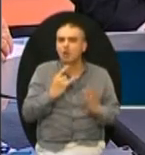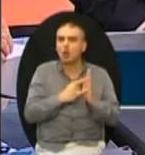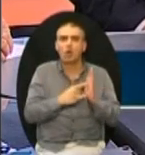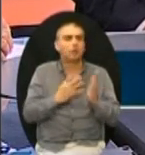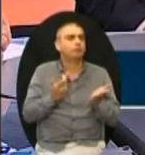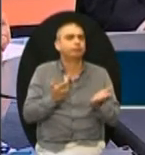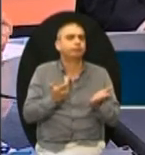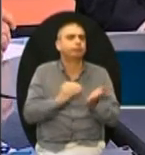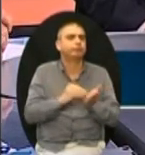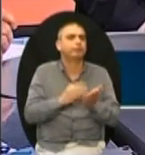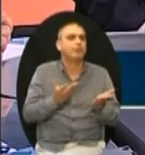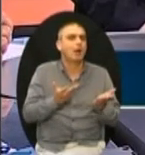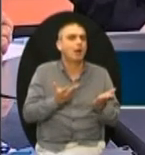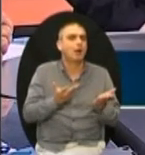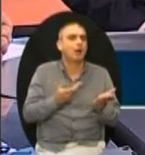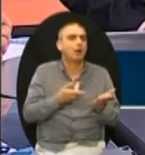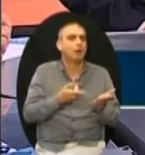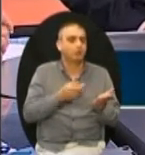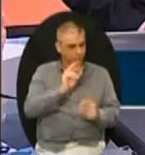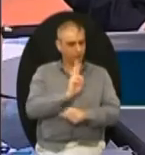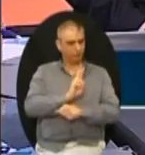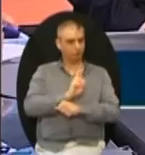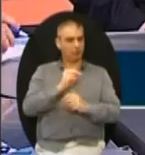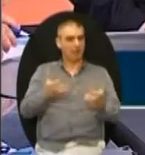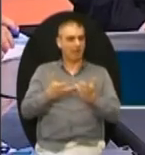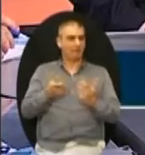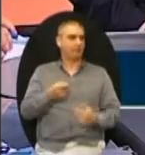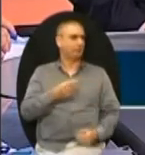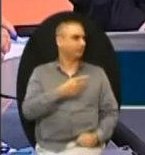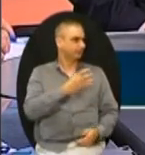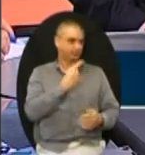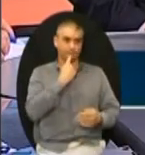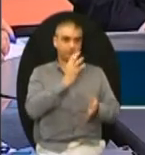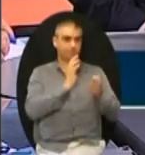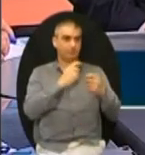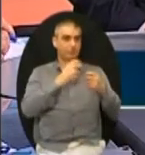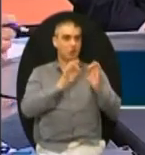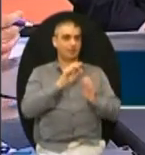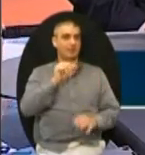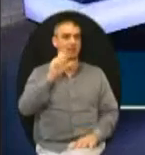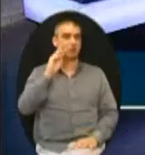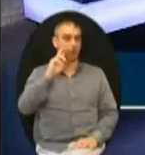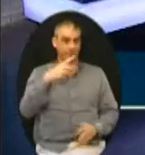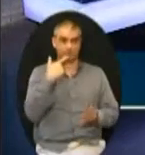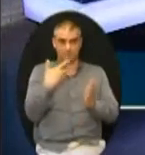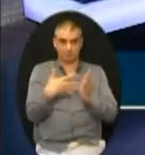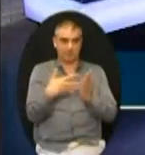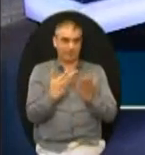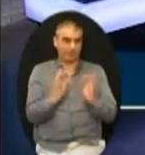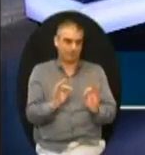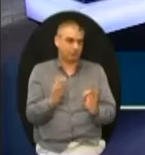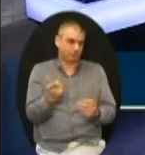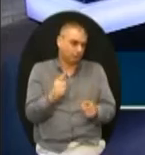למה הוא נועד? הוא נועד לשמור על החברה, על תקינותה של החברה. אומר עורך דין הדורם שמבחן המציאות, לפחות מה שהיה בעבר, שזה